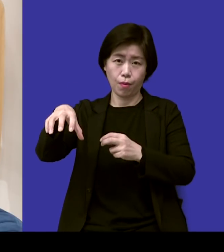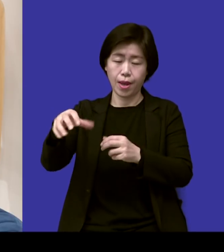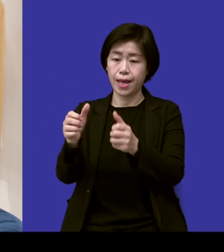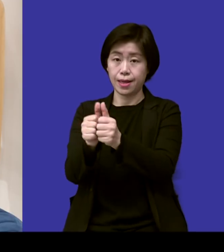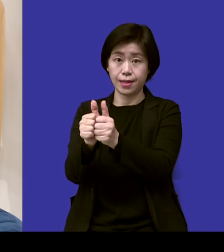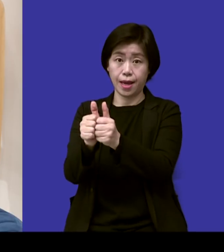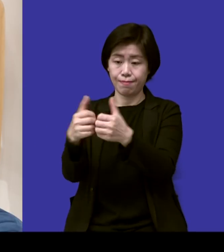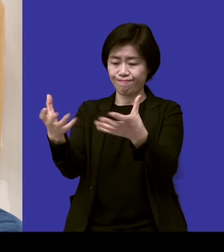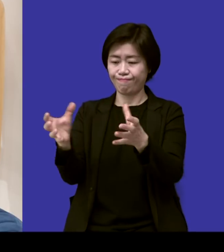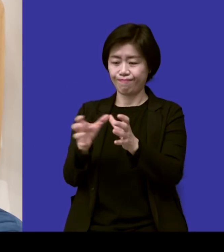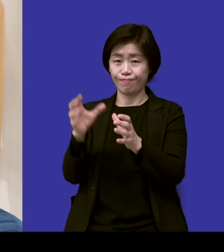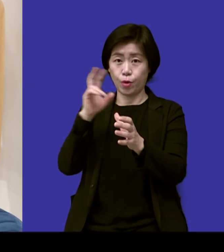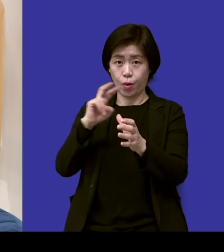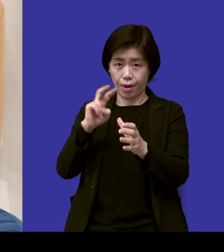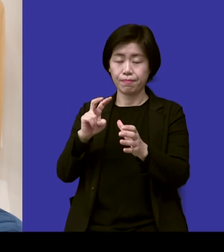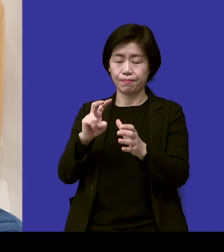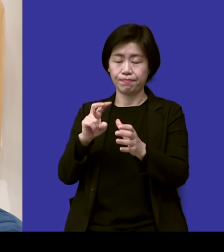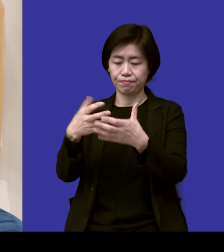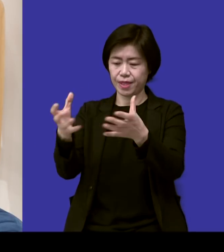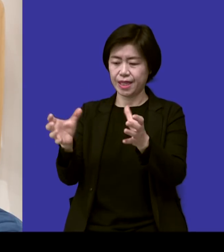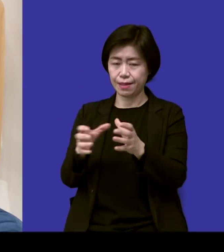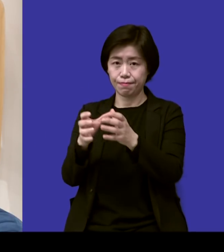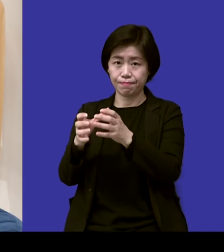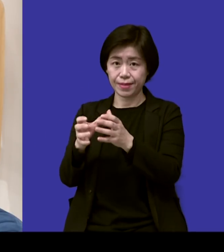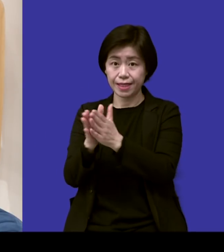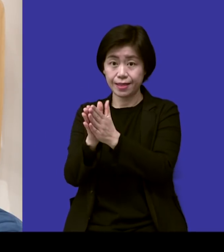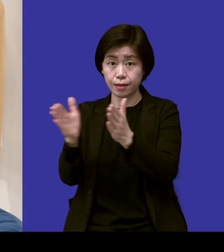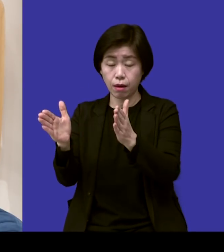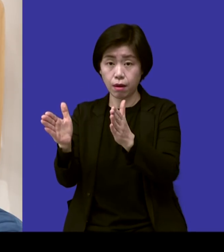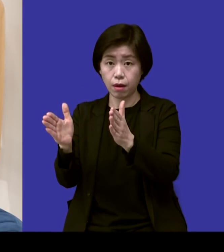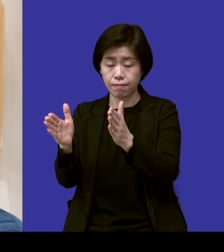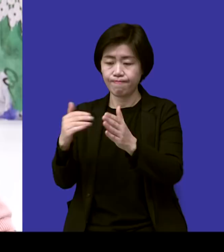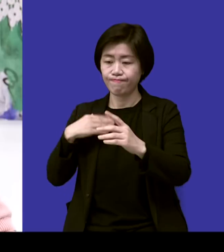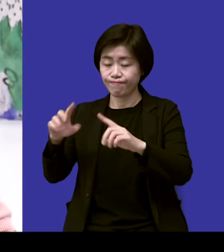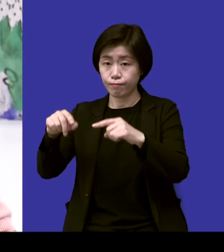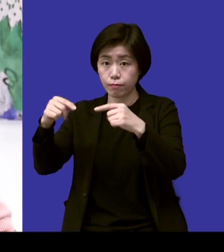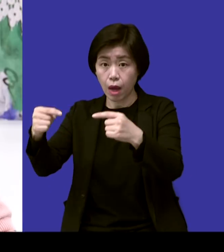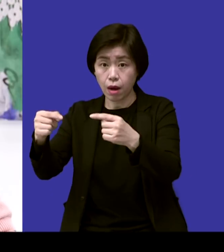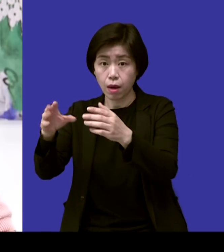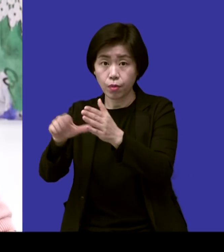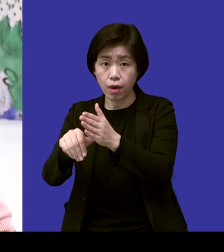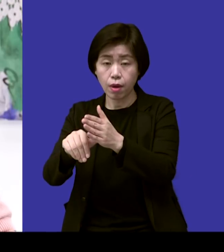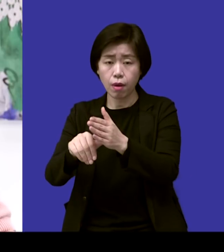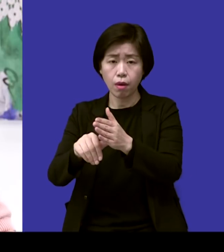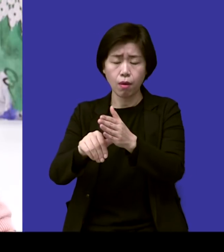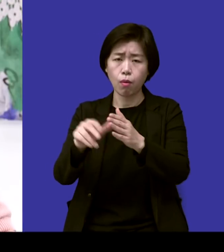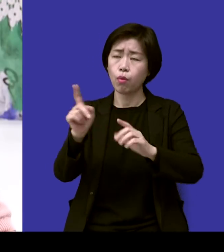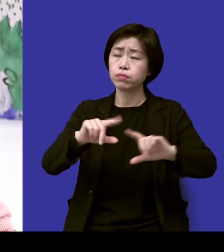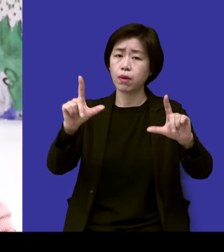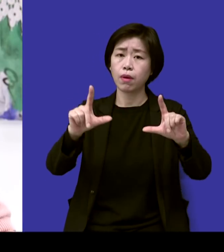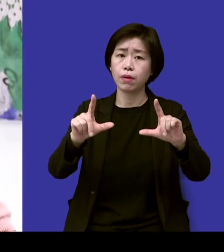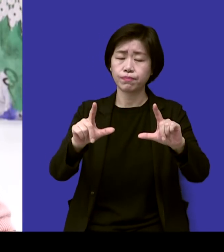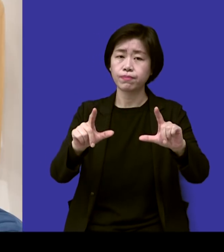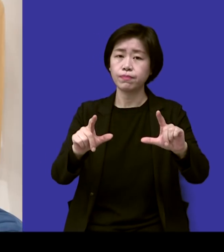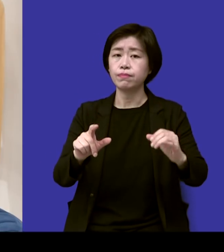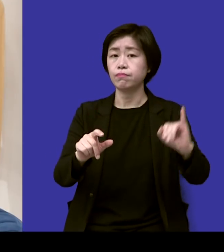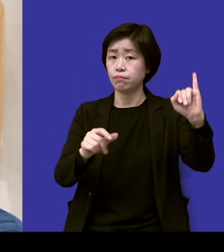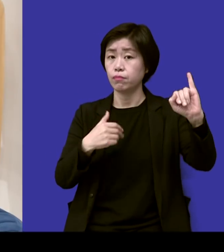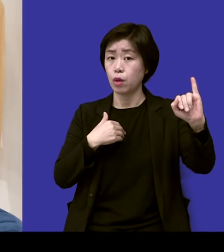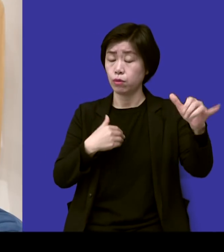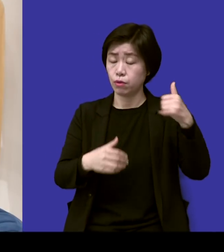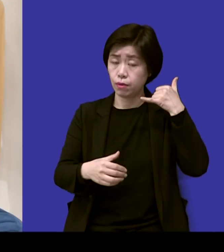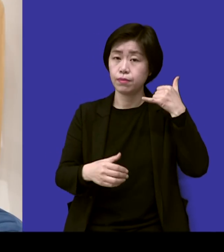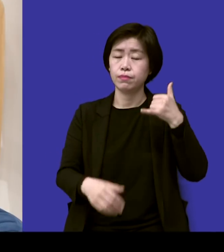예. 누나가 전화가 왔어요. 갑자기. 그래서 병원 좀 같이 갔으면 좋겠다. 예. 제가 그때 운전을 할 수 있었거든요. 면허가 있었나요?